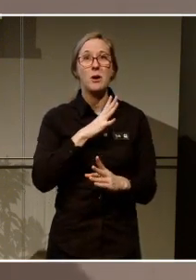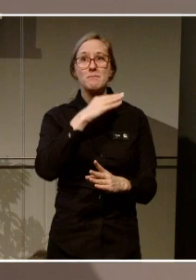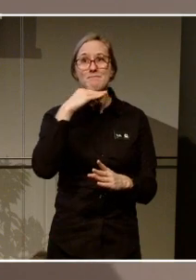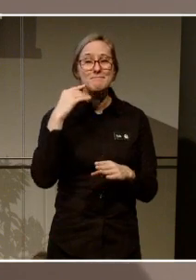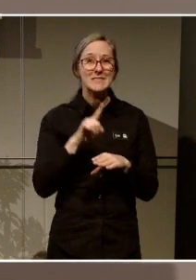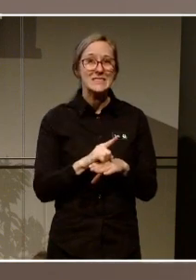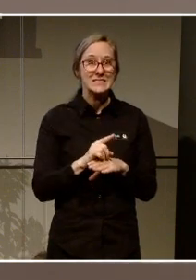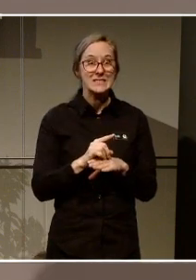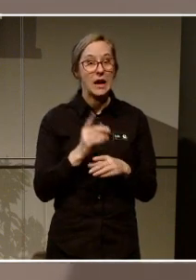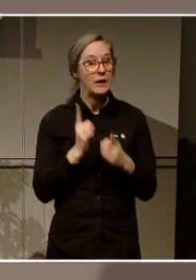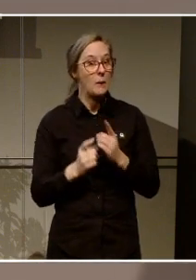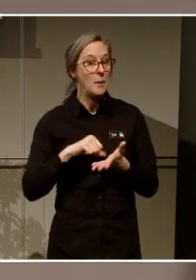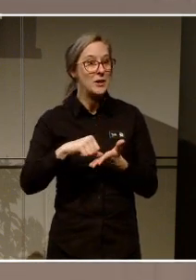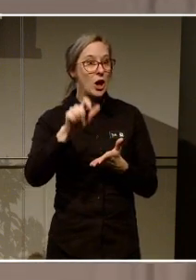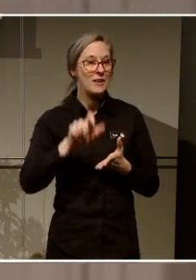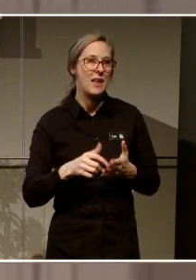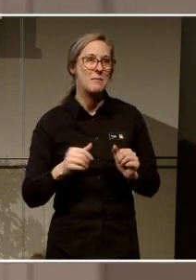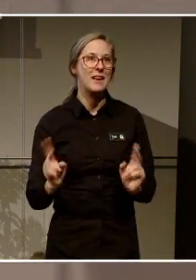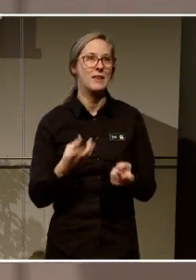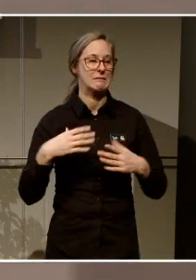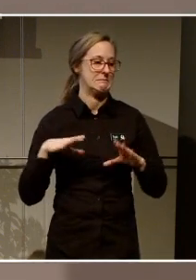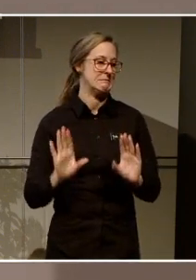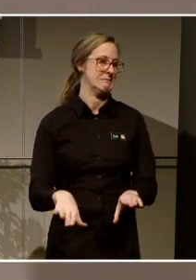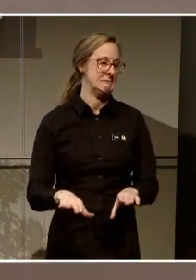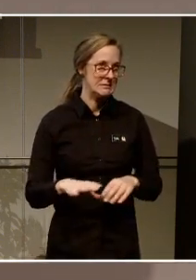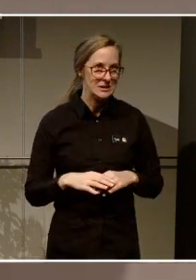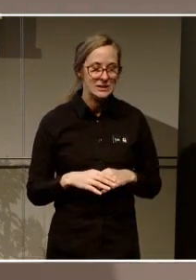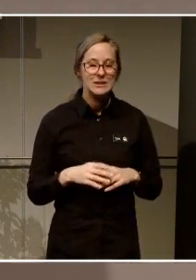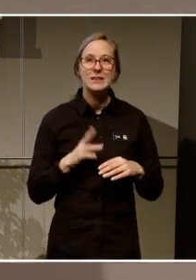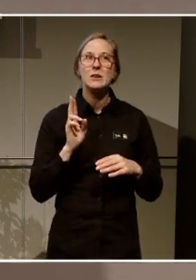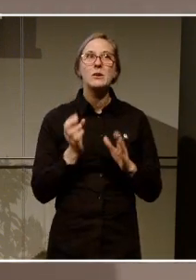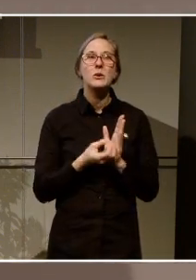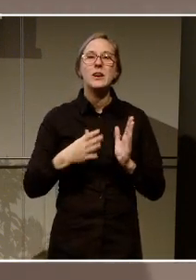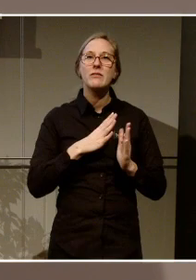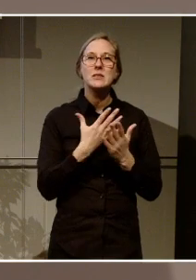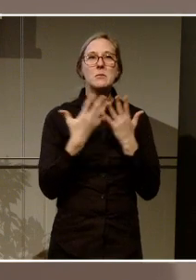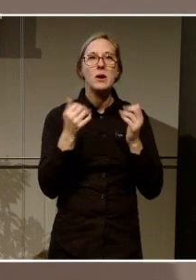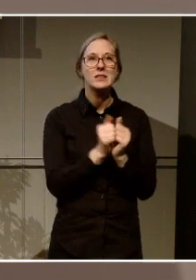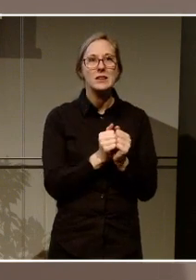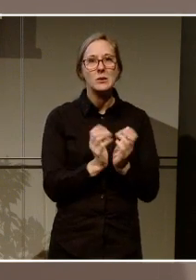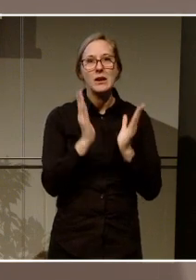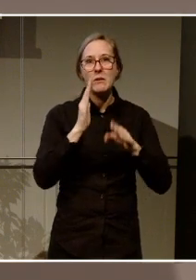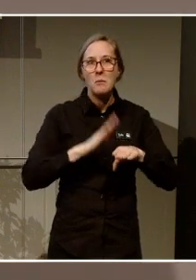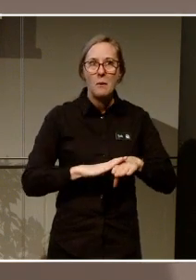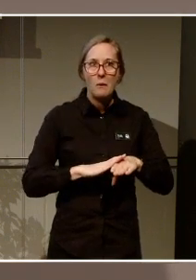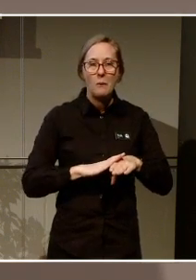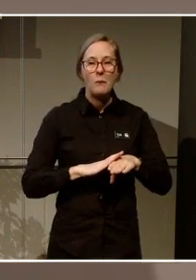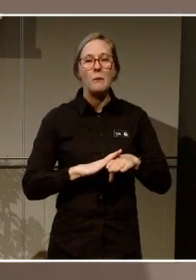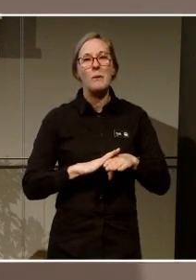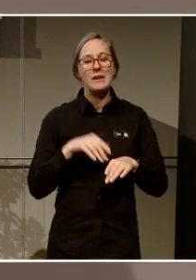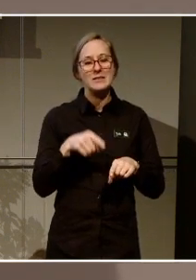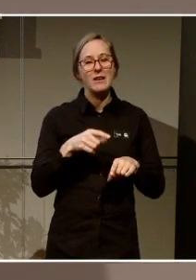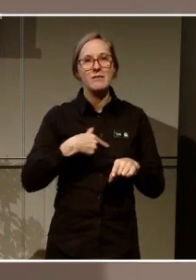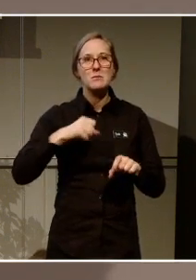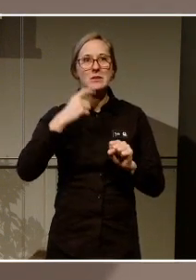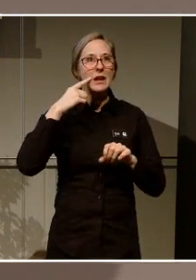med har betalt för i vissa lägen att läsa det här. Och det finns så många olika sätt att leva på. Och det måste vi också komma ihåg. Och då tänker